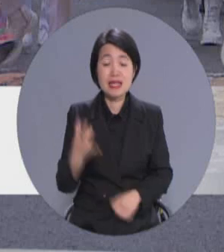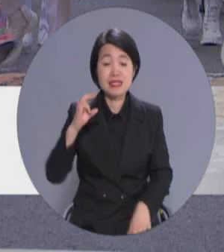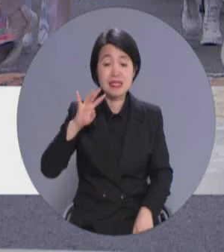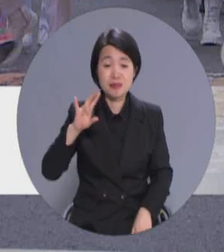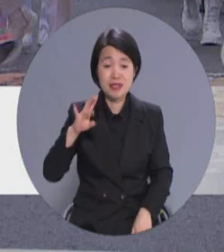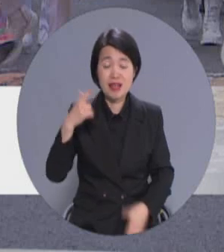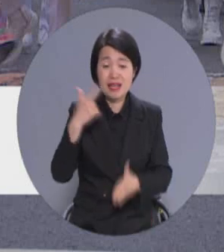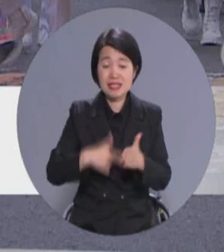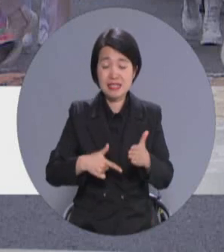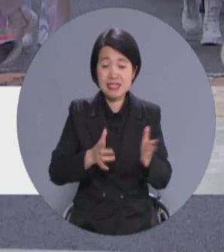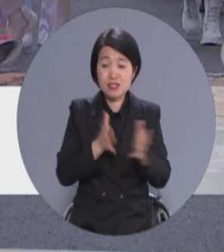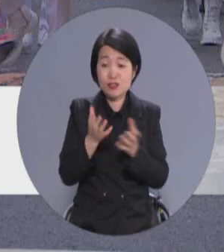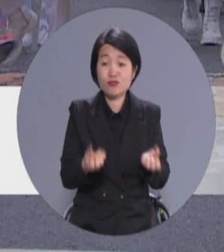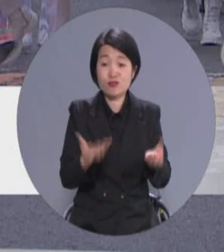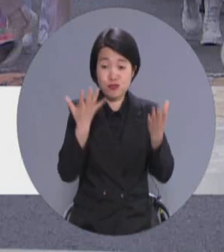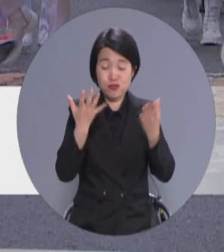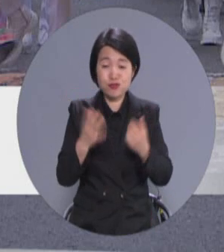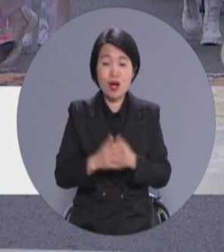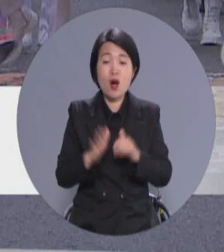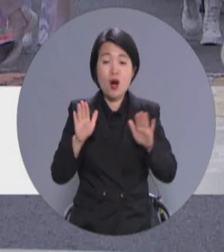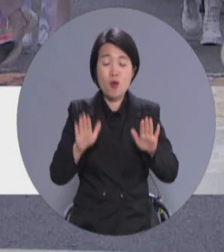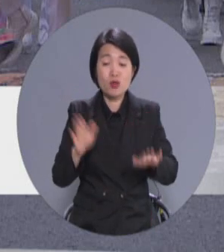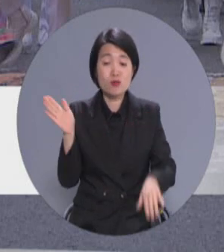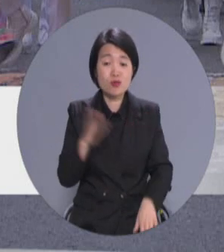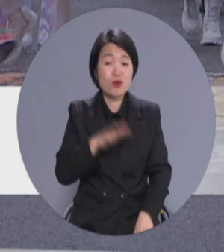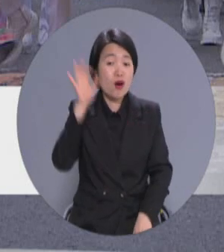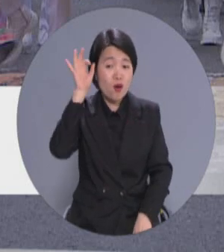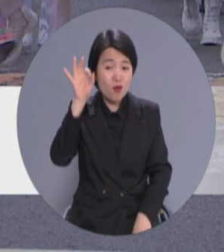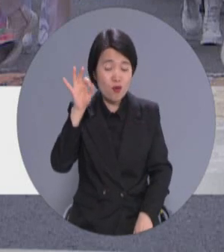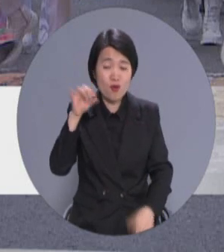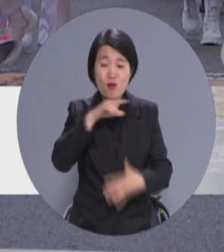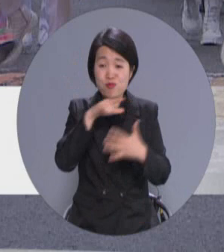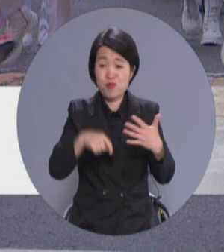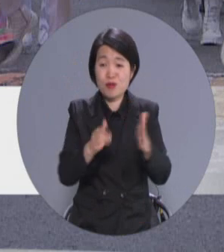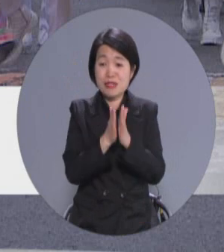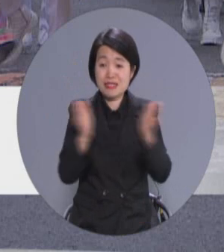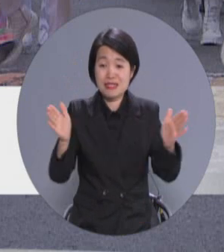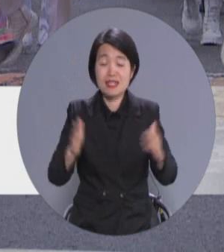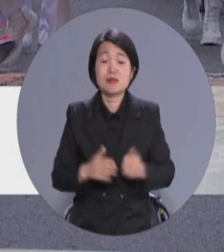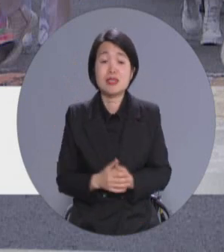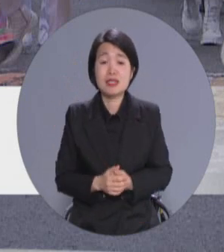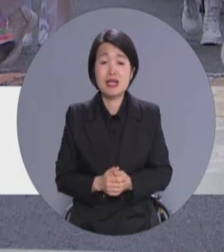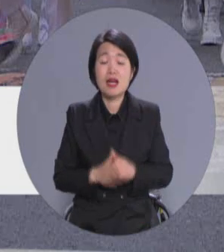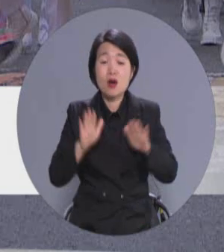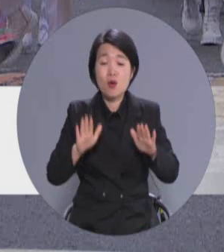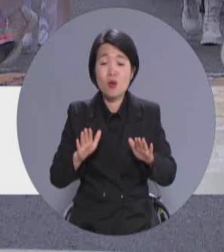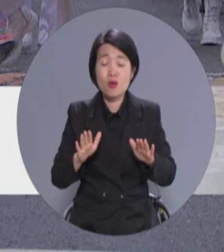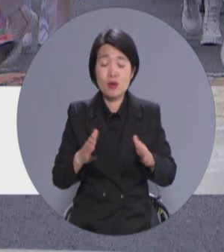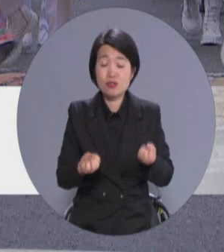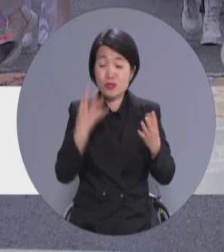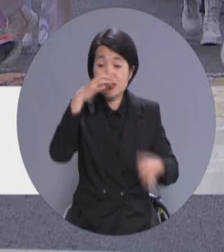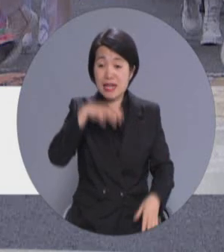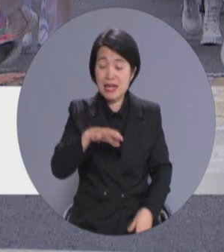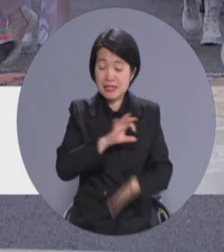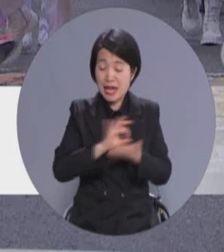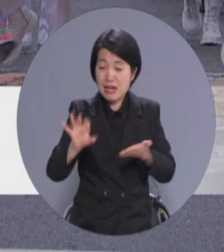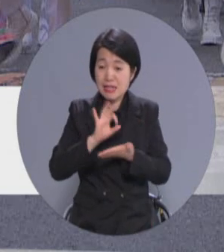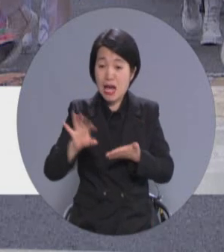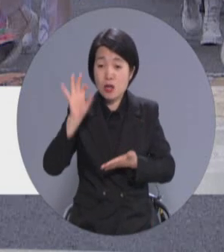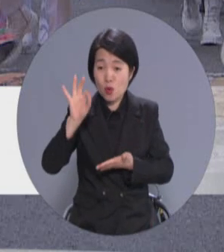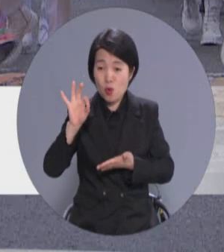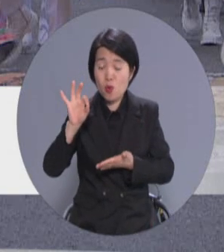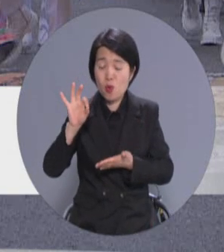2024 강진 청자축제가 열흘간의 일정으로 오늘부터 시작됐습니다. 올해는 축제장에서 쓴 금액의